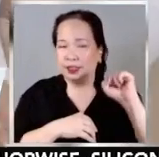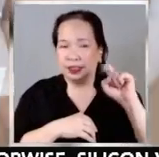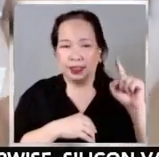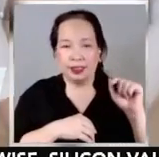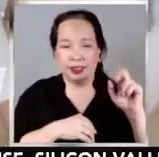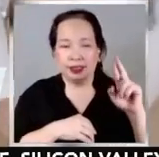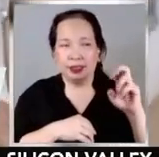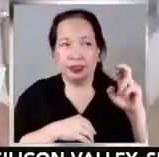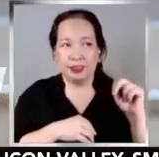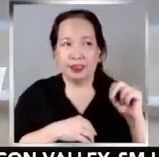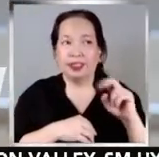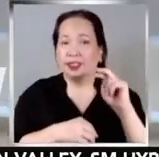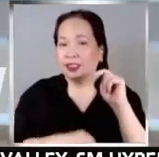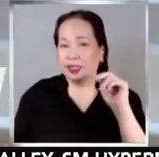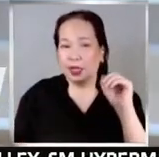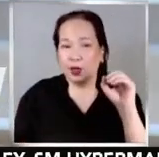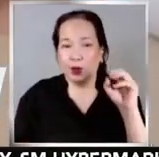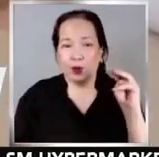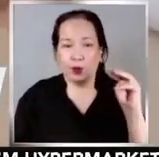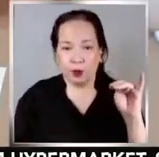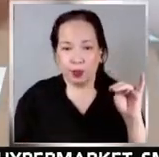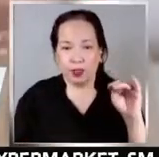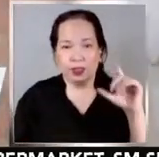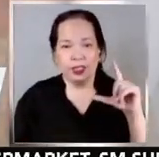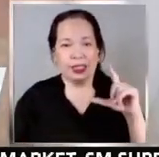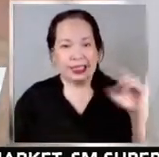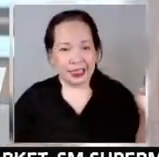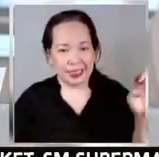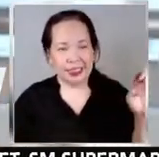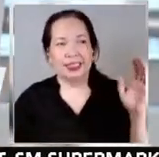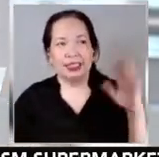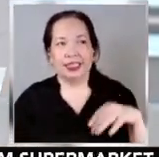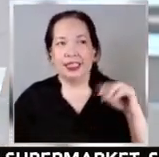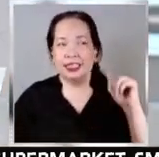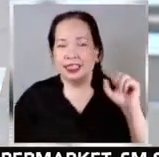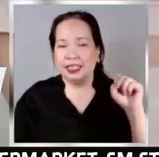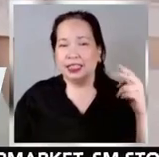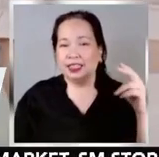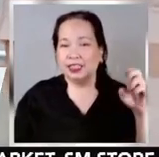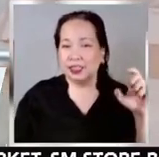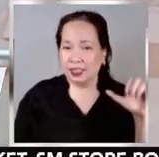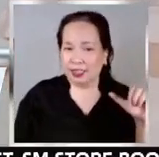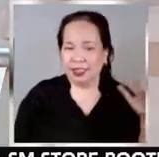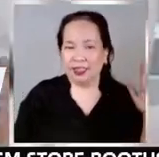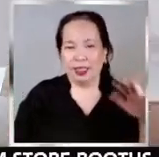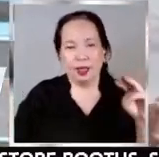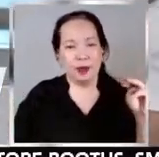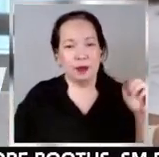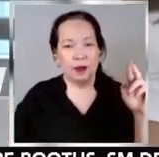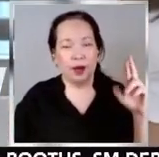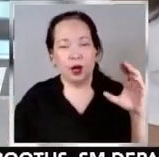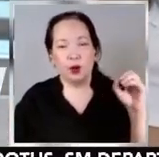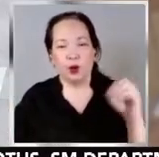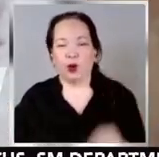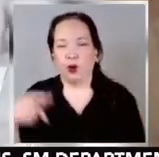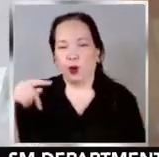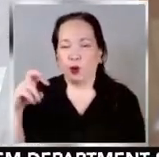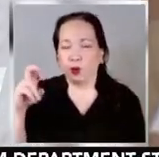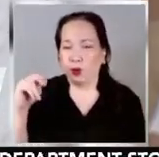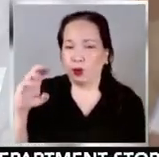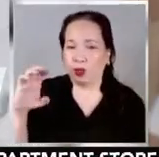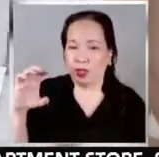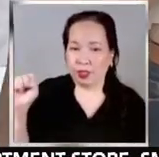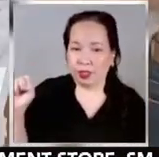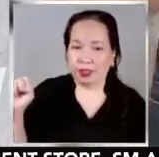Park, Lee Victor, Gaya Misha, Ashley Sarmiento, Marco Massa, Princess Aliyah, James Graham,